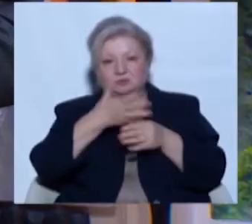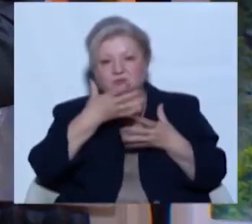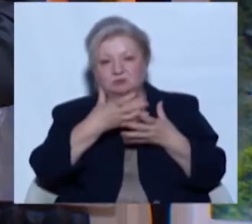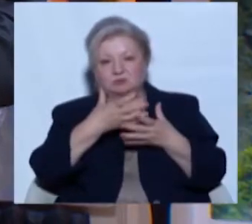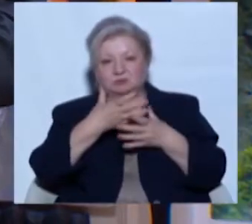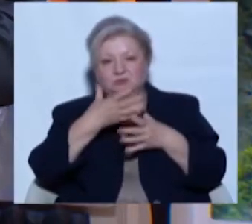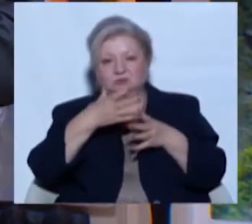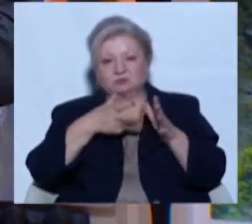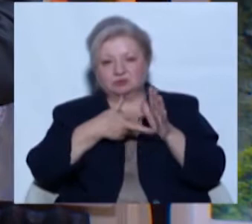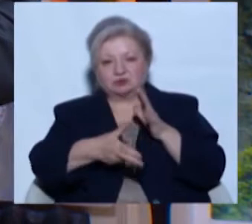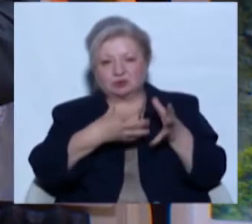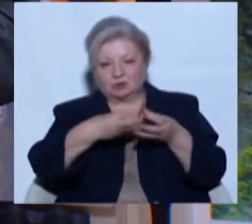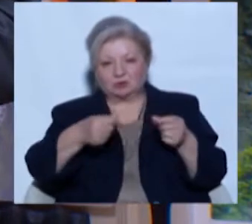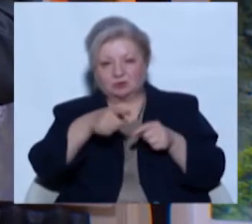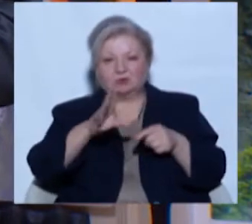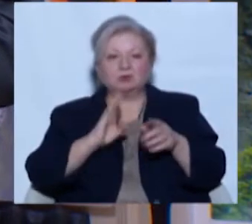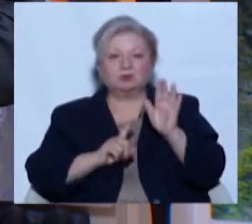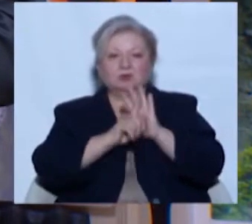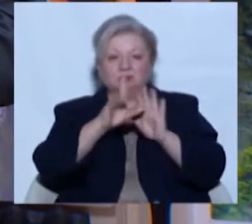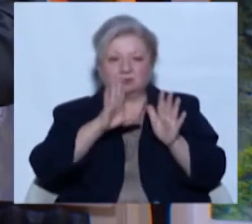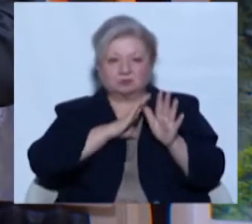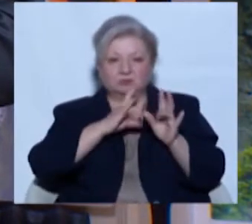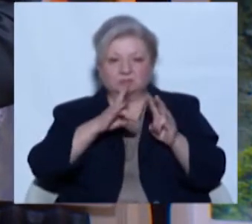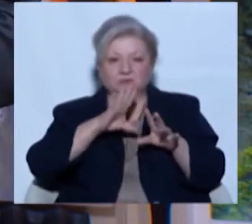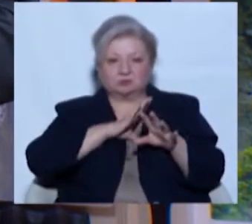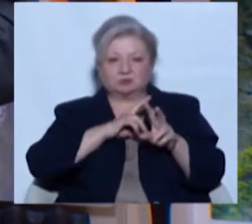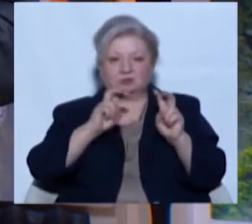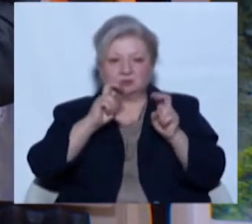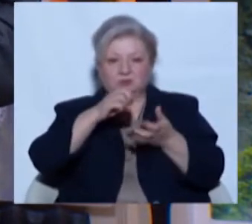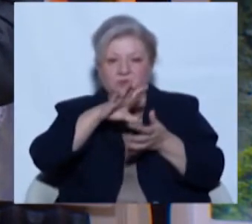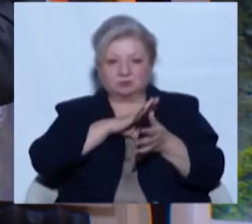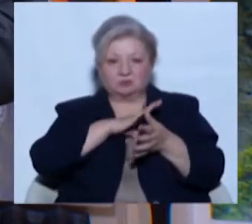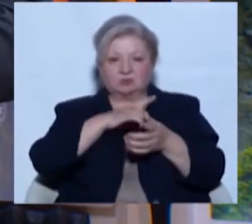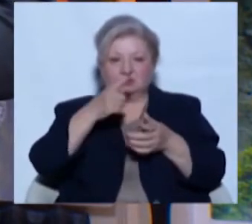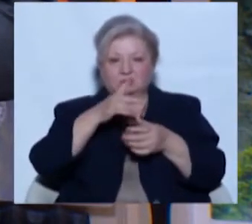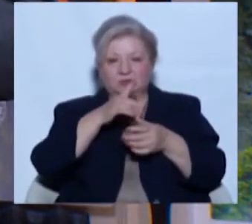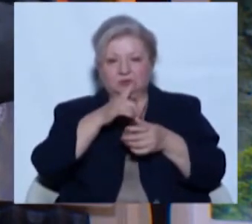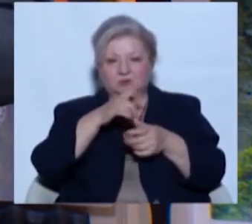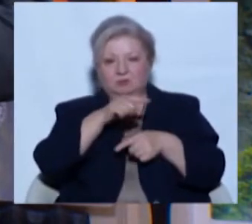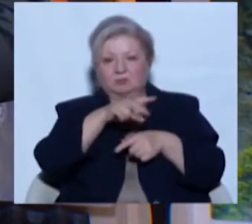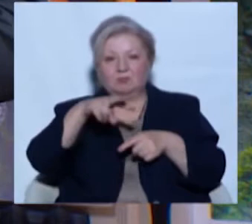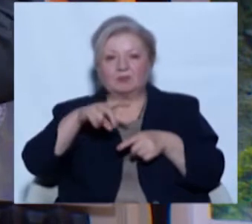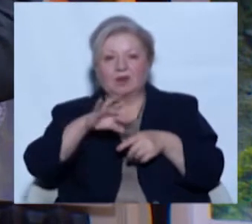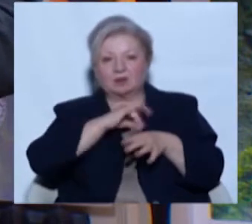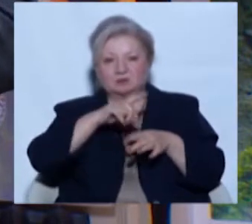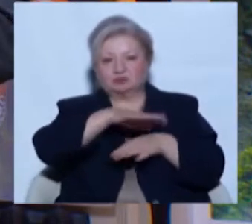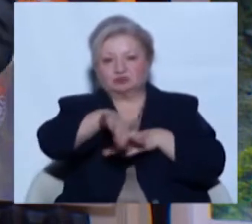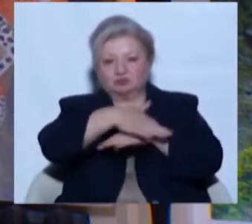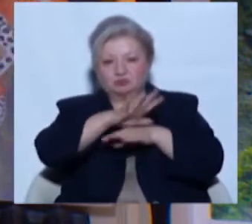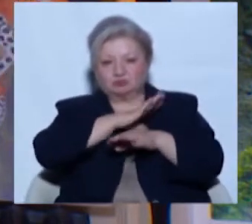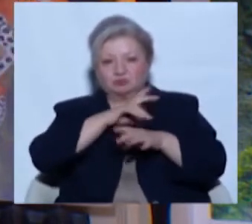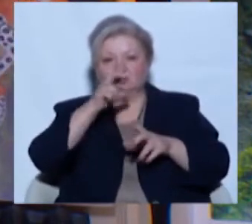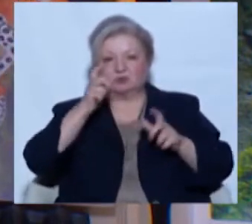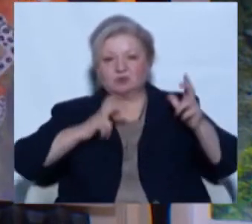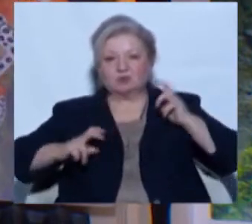შემოდგომაზე მოხდა, როდესაც აღინიშნებოდა პრაღის გაზაფხულის ერთ-ერთი წლისთავი და ქუჩაში გამოსულ